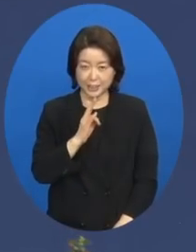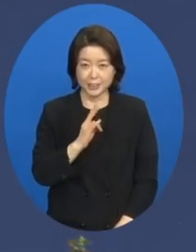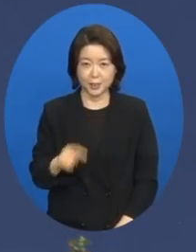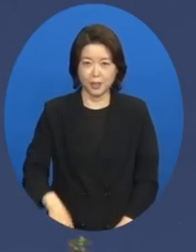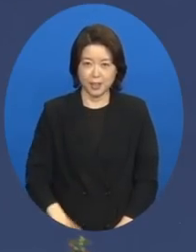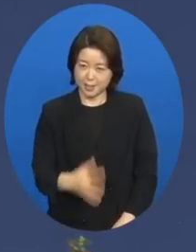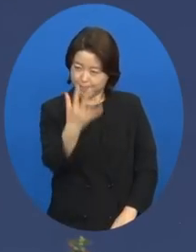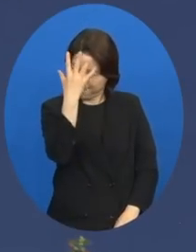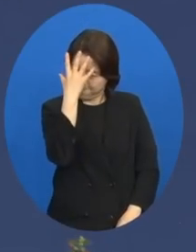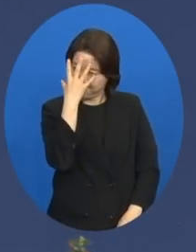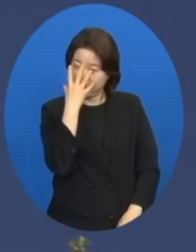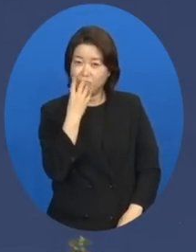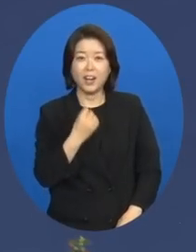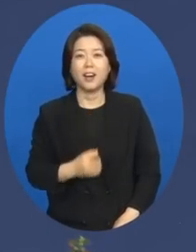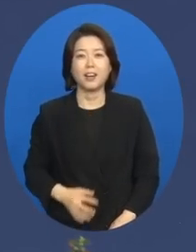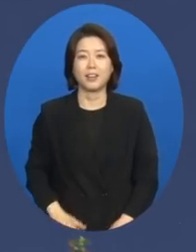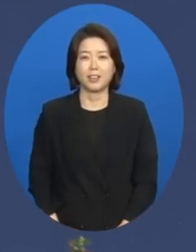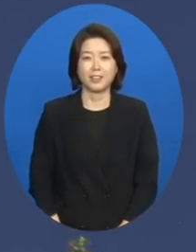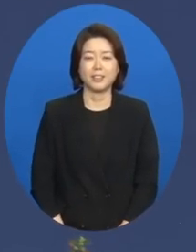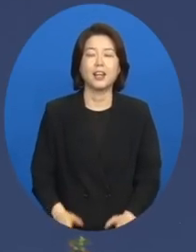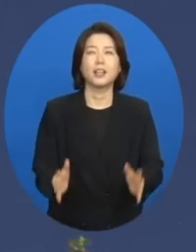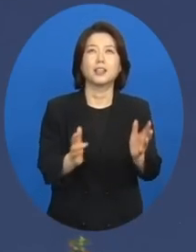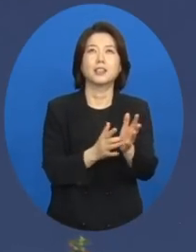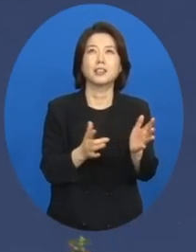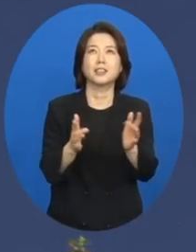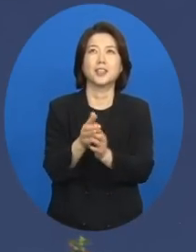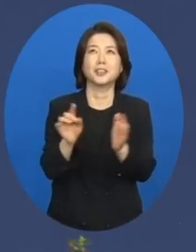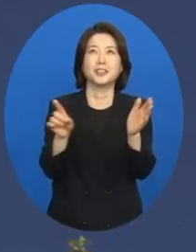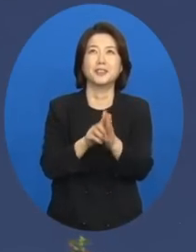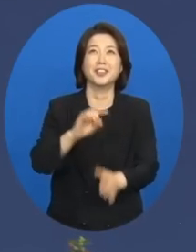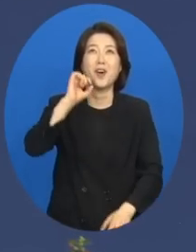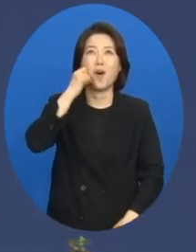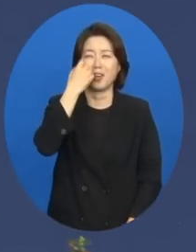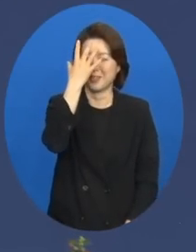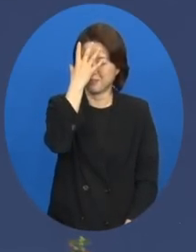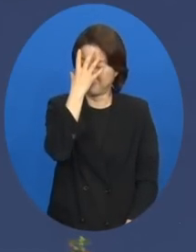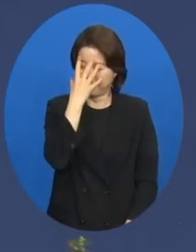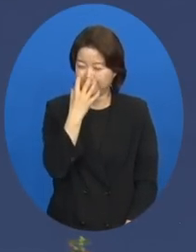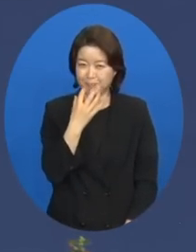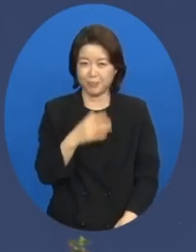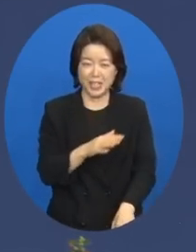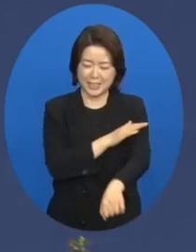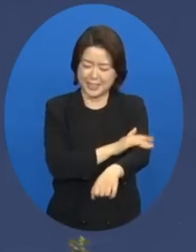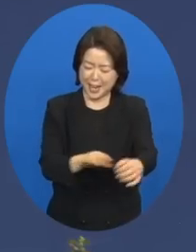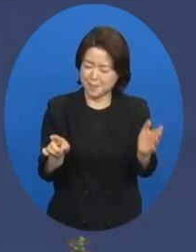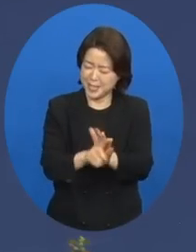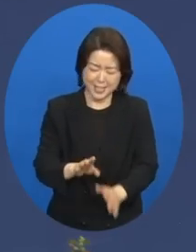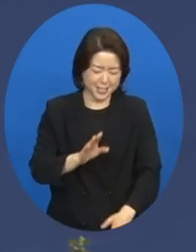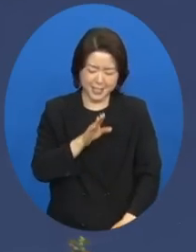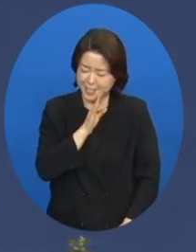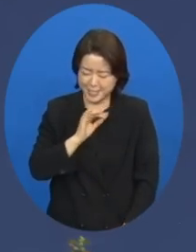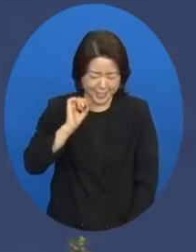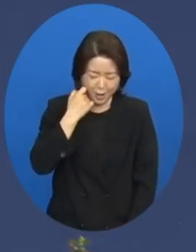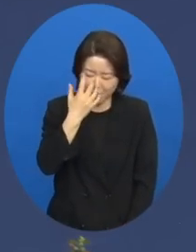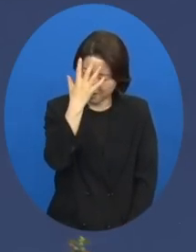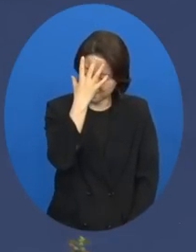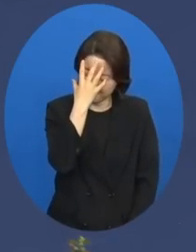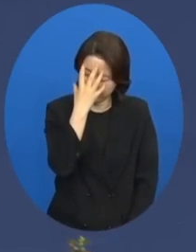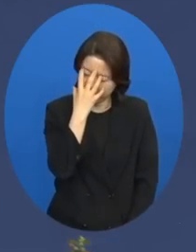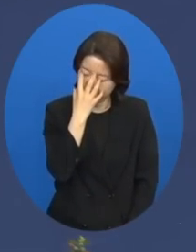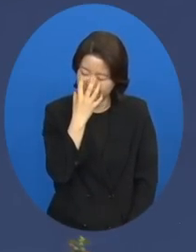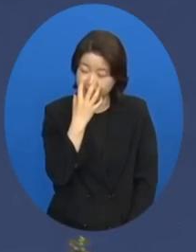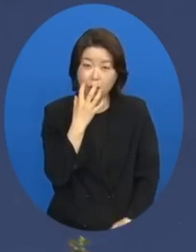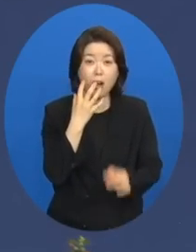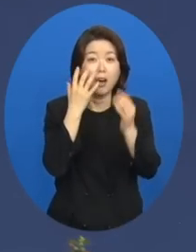투시분. 예수 믿는 건 어려워요. 잘 믿는 건 진짜 어려워. 이렇게 해서 흘러내린 그